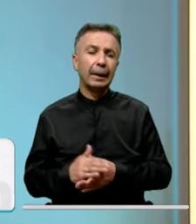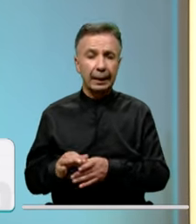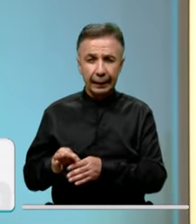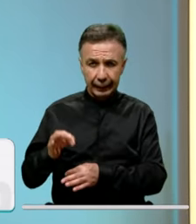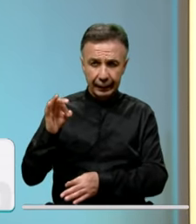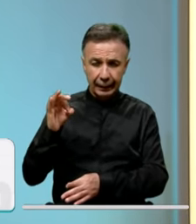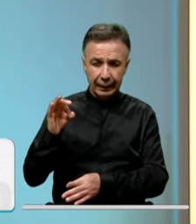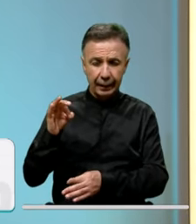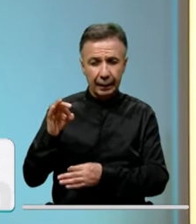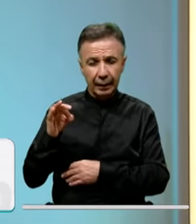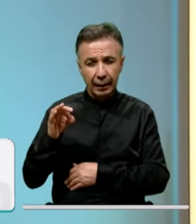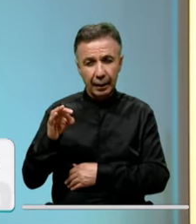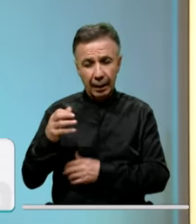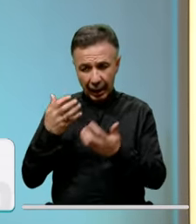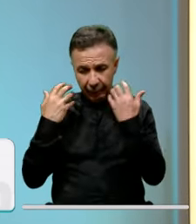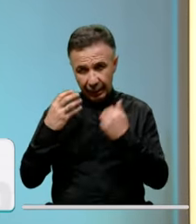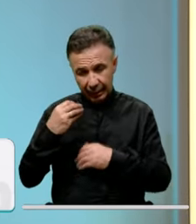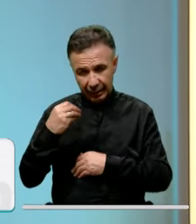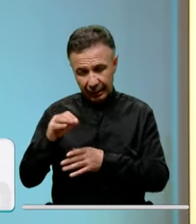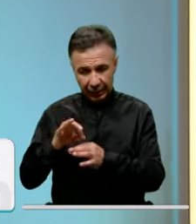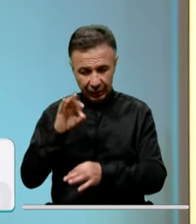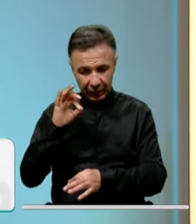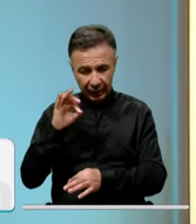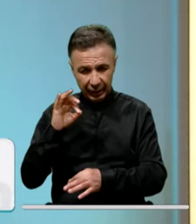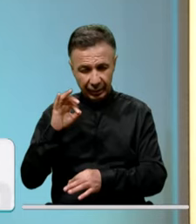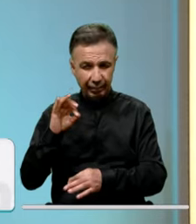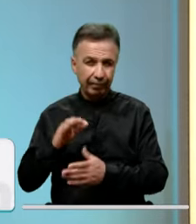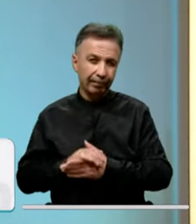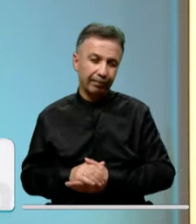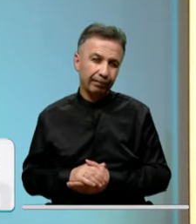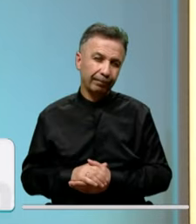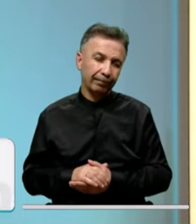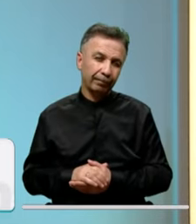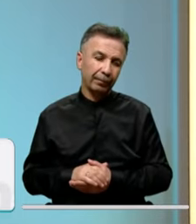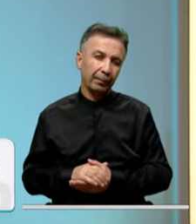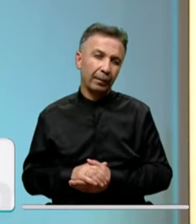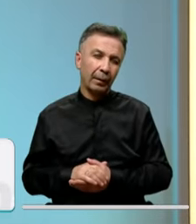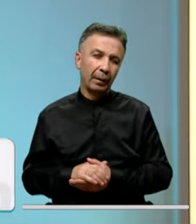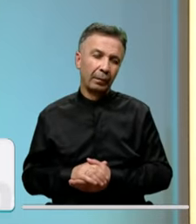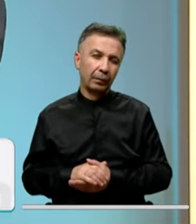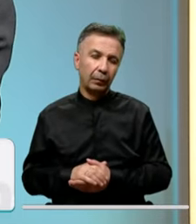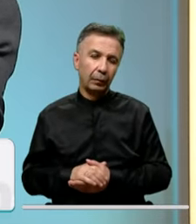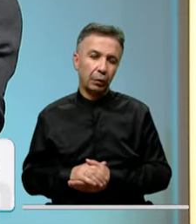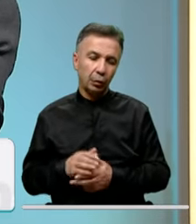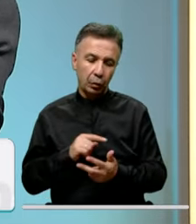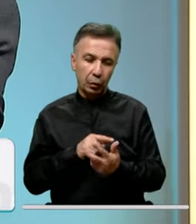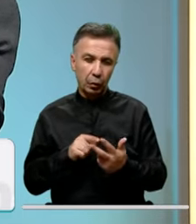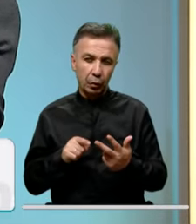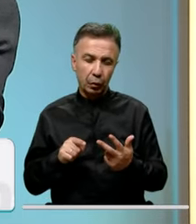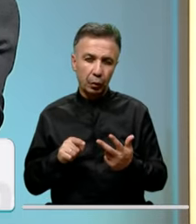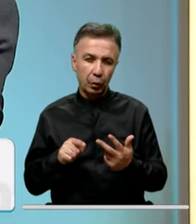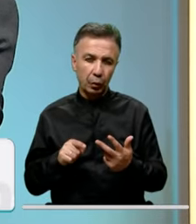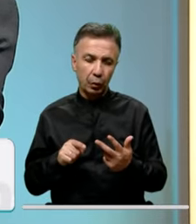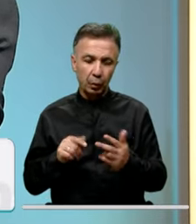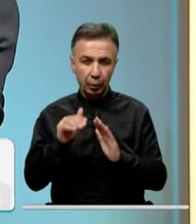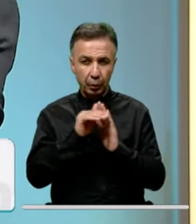kişinin yani satıcının yani yanına emanet bırakılan kişinin şu üç madde önemli